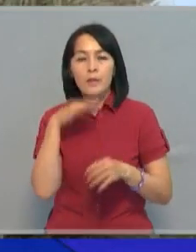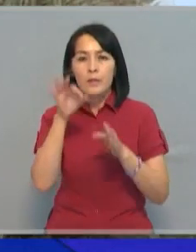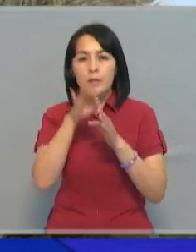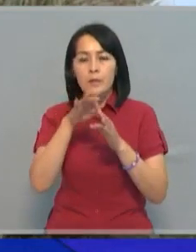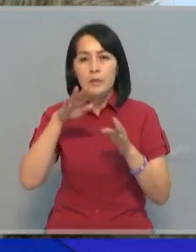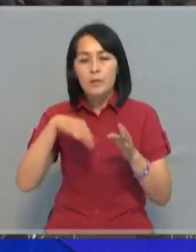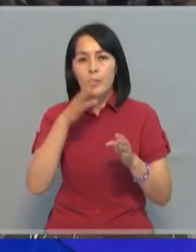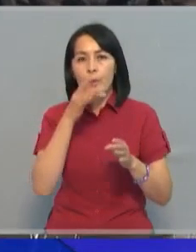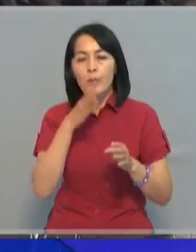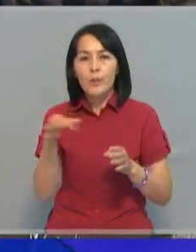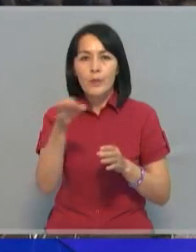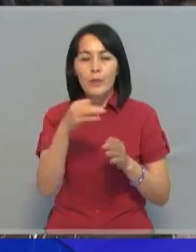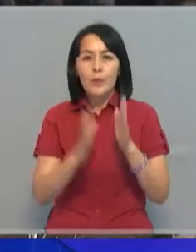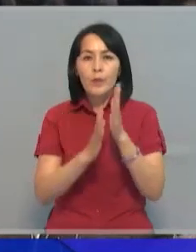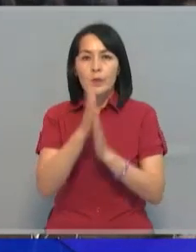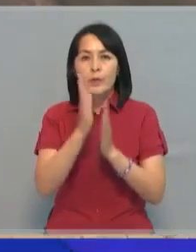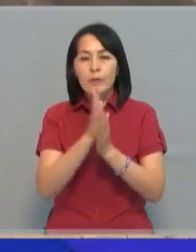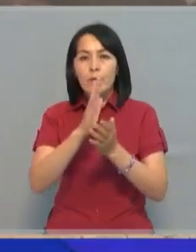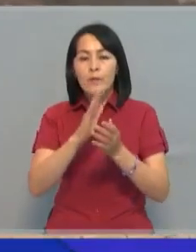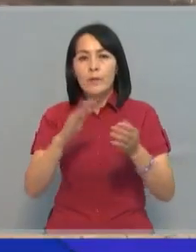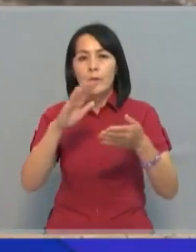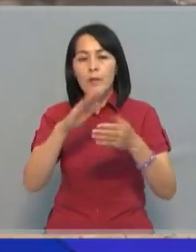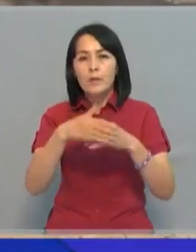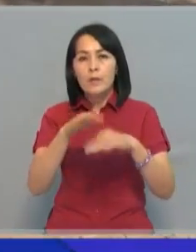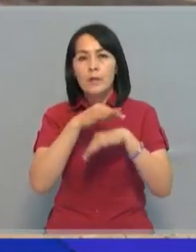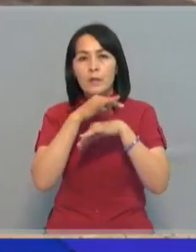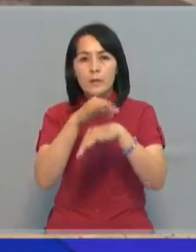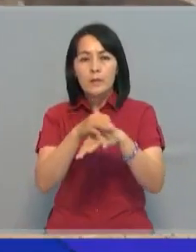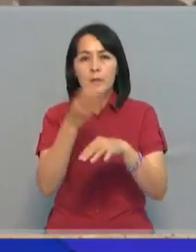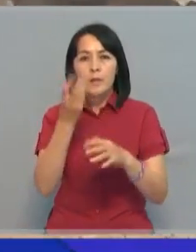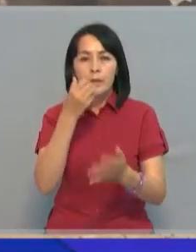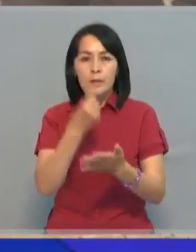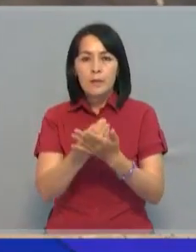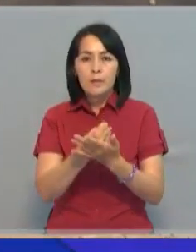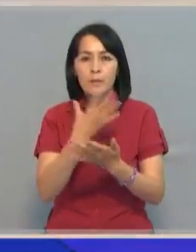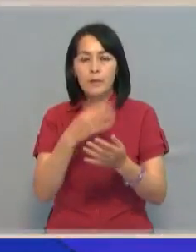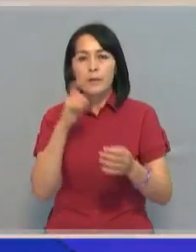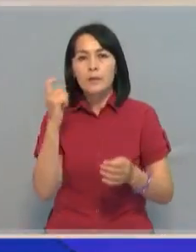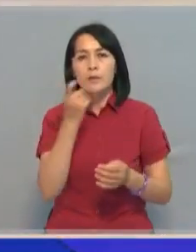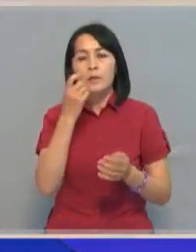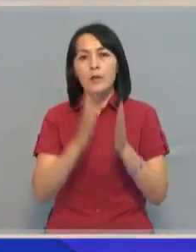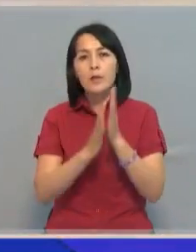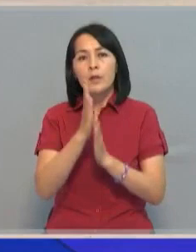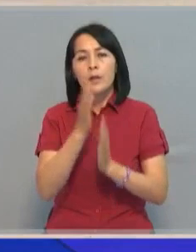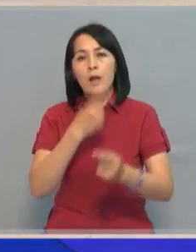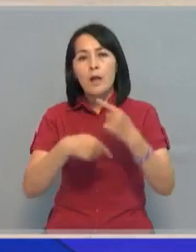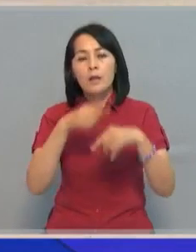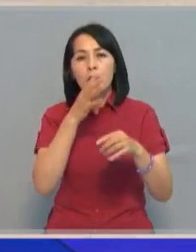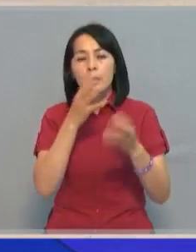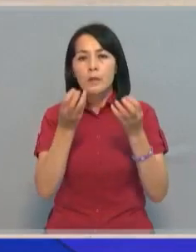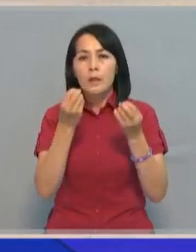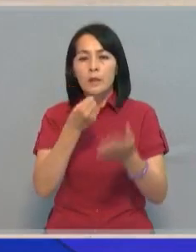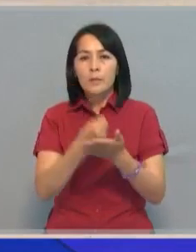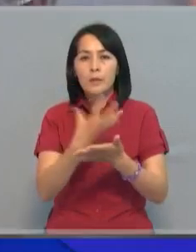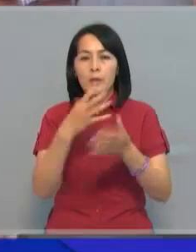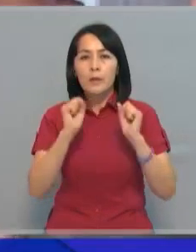Себебі соңғы уақытта аймақта шөпті сығымдаушылар, тасымалдаушылар барлығы бағаны қымбаттатып жіберген. Шаруалар шөп құнының алдағы уақытта әлде қымбаттауы